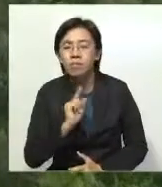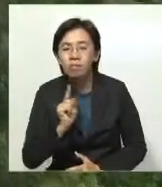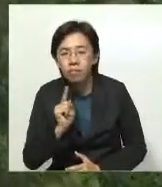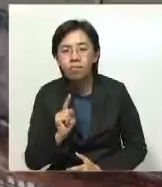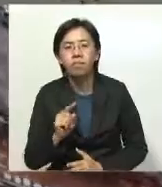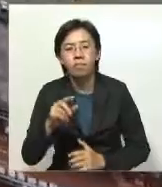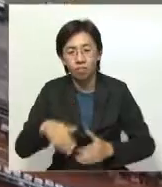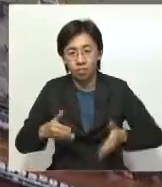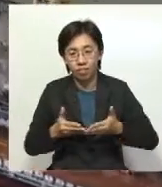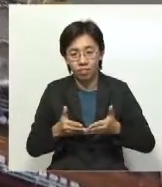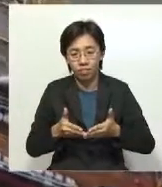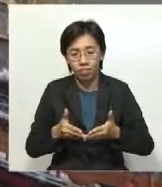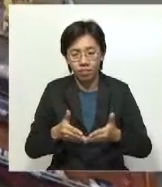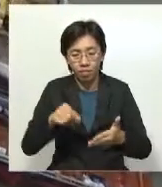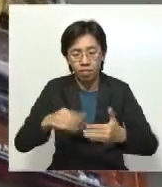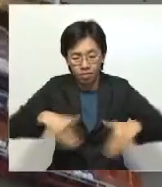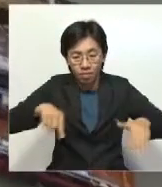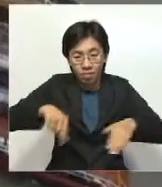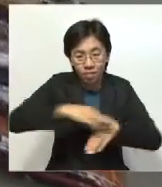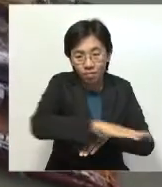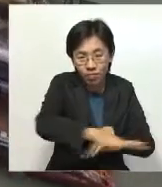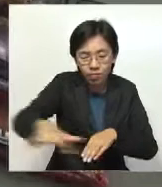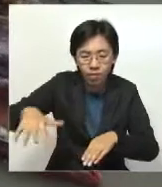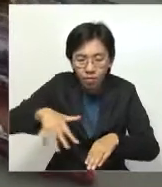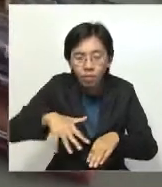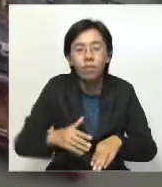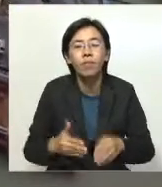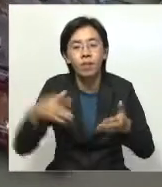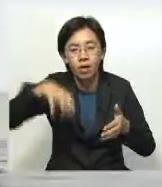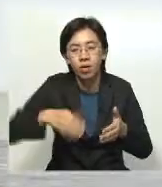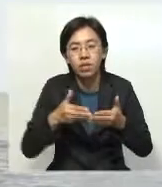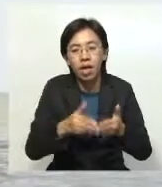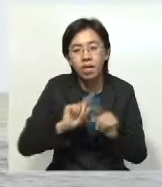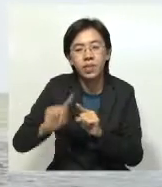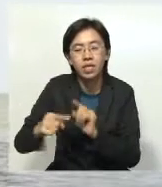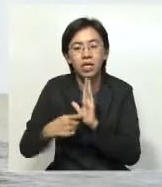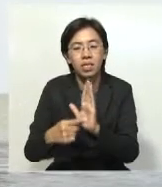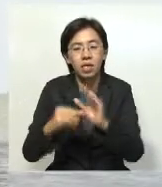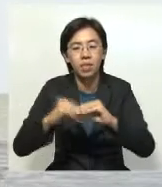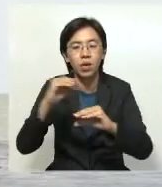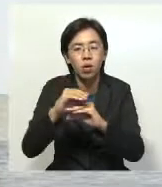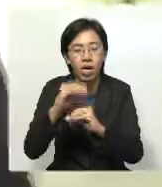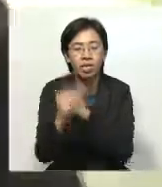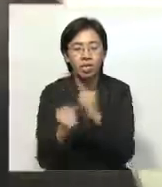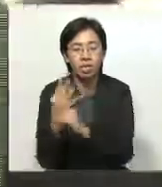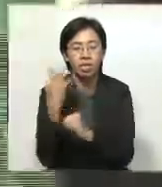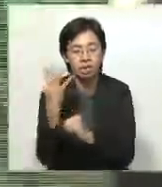องน้ำทางเดินเรือและเสนอแผนการพัฒนาในส่วนของท่าเรือและอื่นๆเป็นโครงการระยะ4